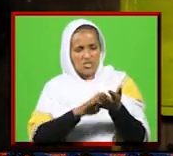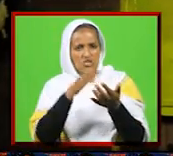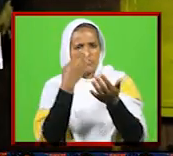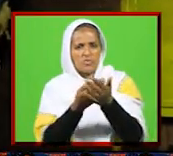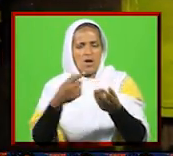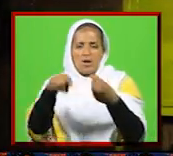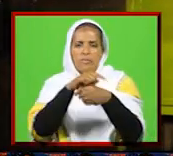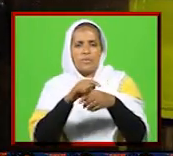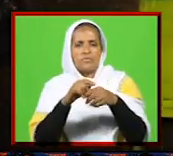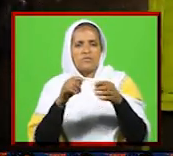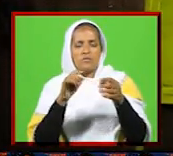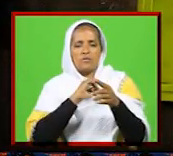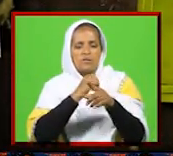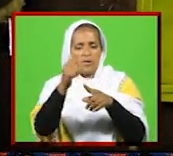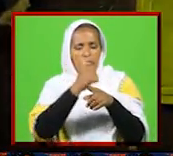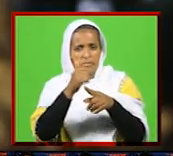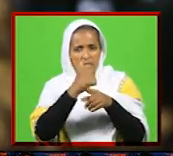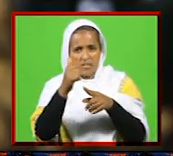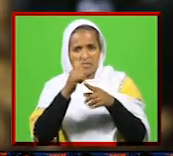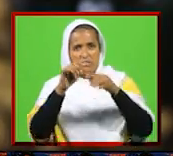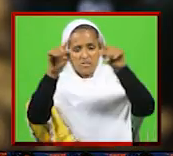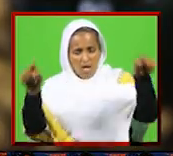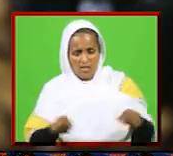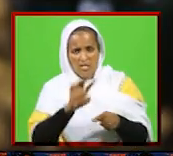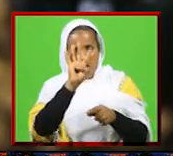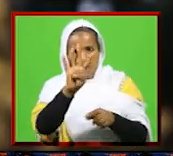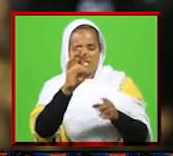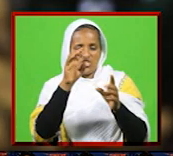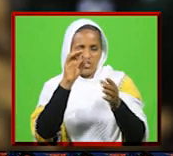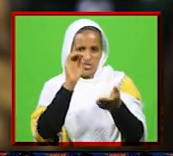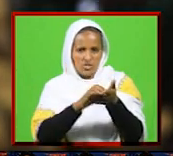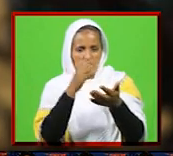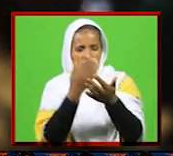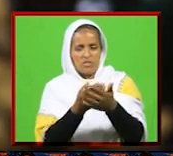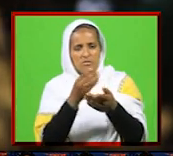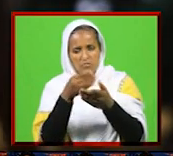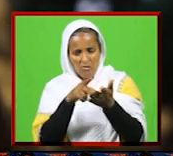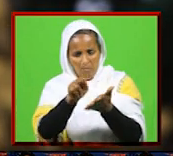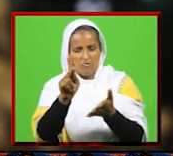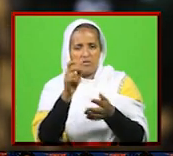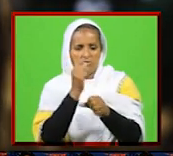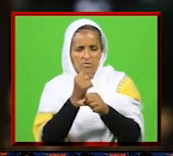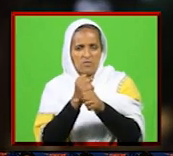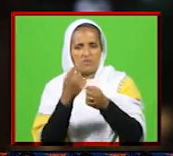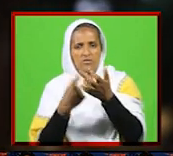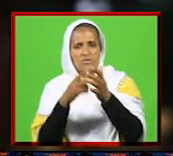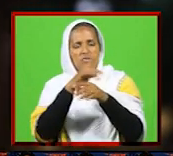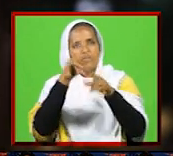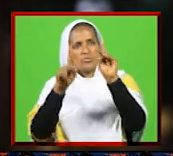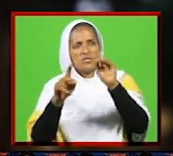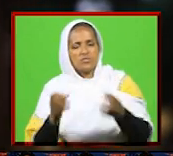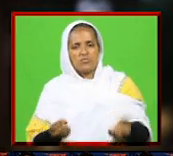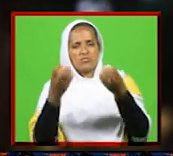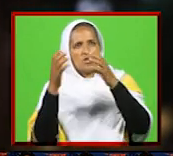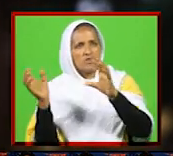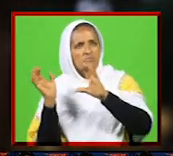ተሰፍሬ ወደ 4000 ብር ነው የጨረሰችው ሳጥኗ። የብረት ሳጥኗ 4000 ብር ያችን ቆዝባች